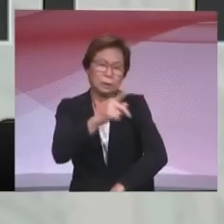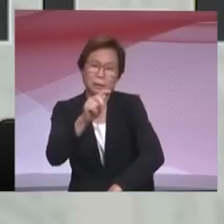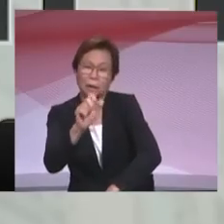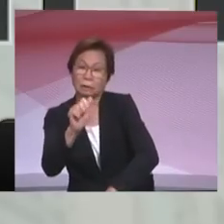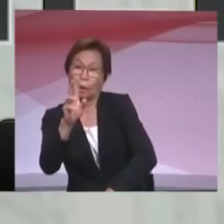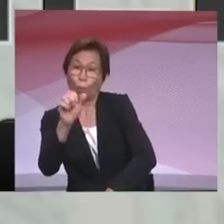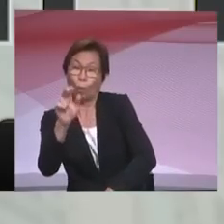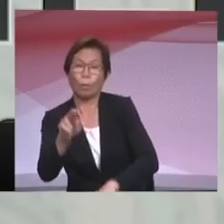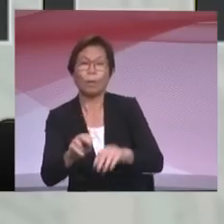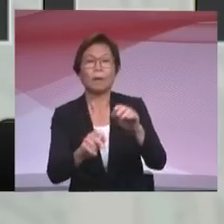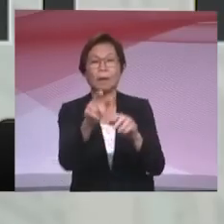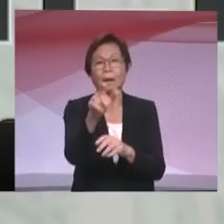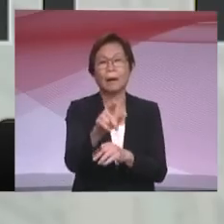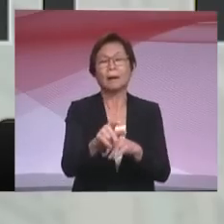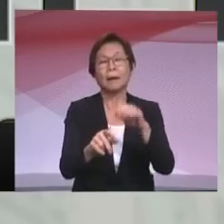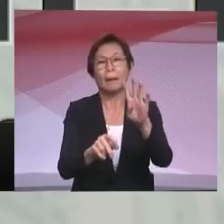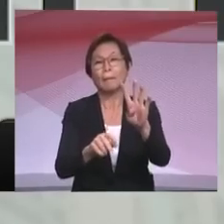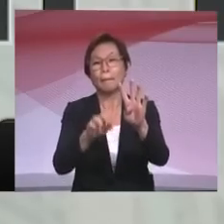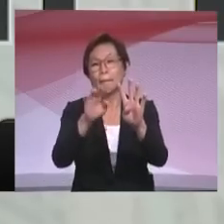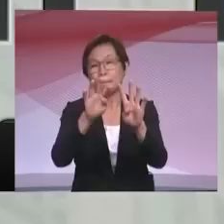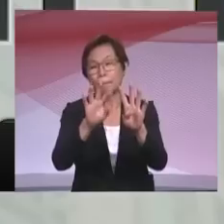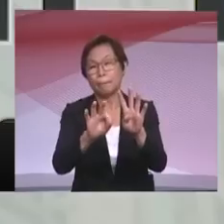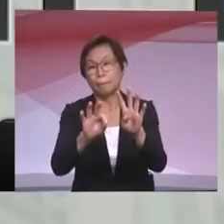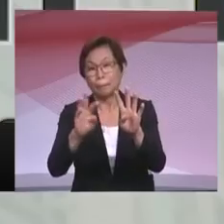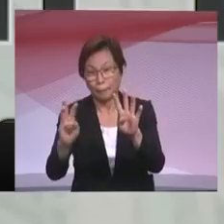Kes 496, iaitu kes nombor